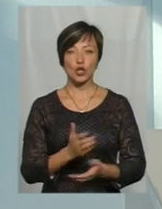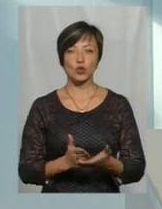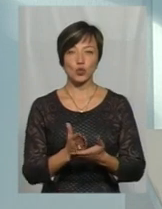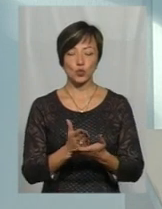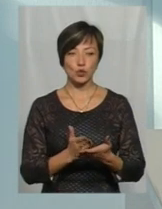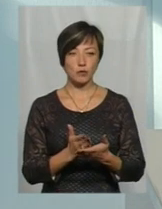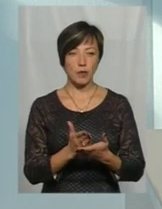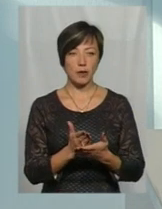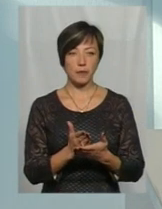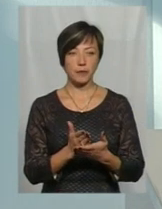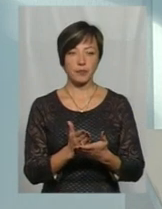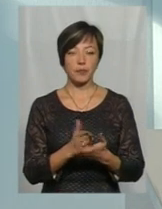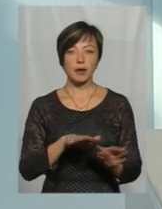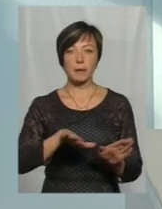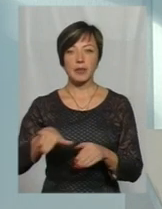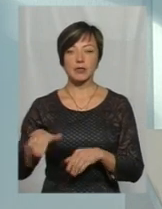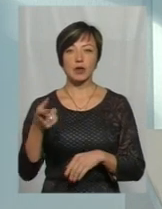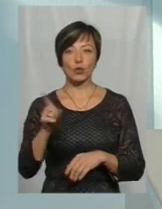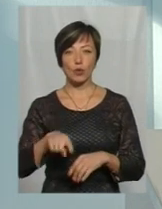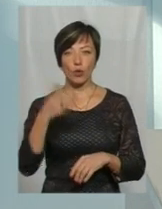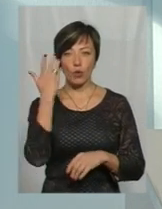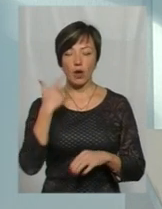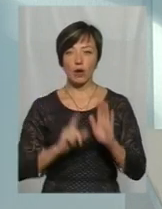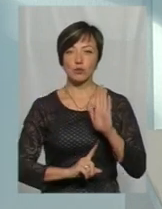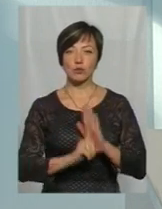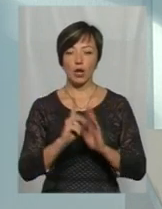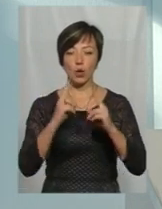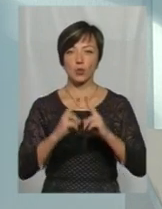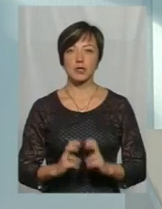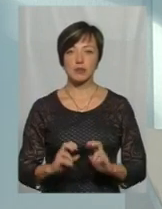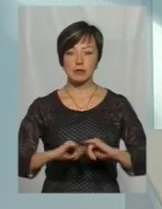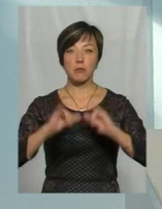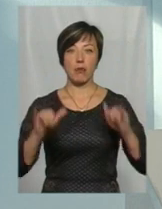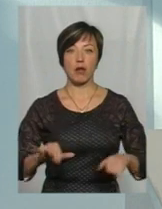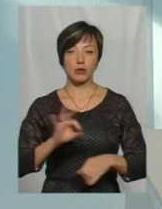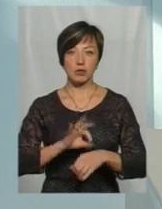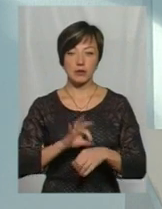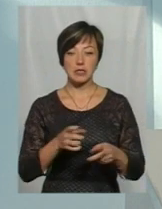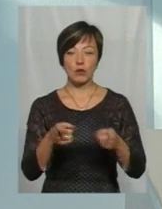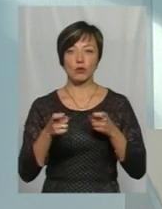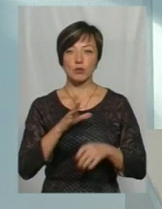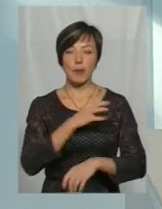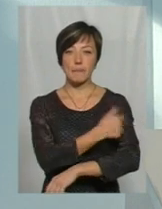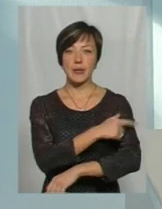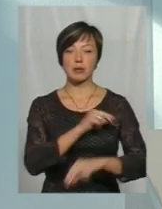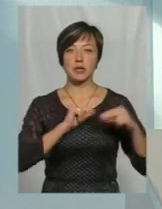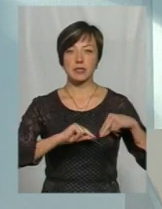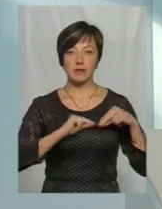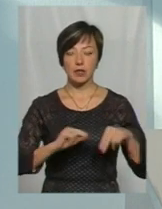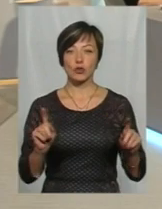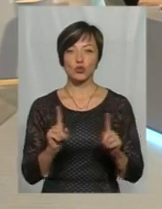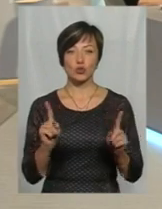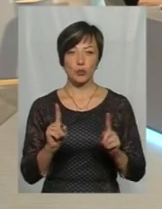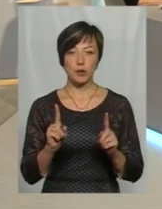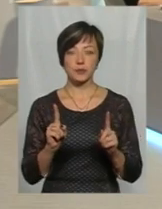служба. Після того, як розпочалось розслідування спалаху, залучені були медпрацівники для того,